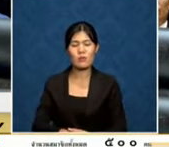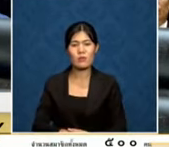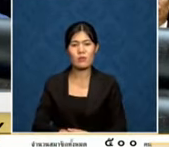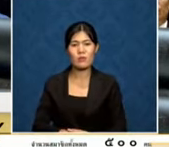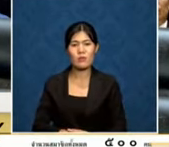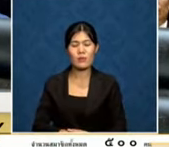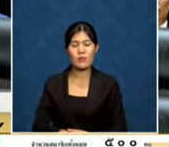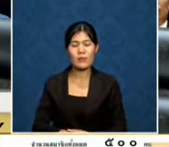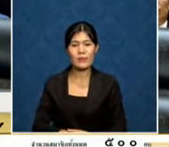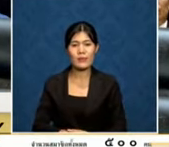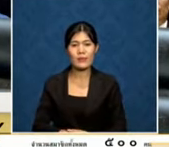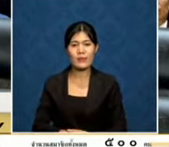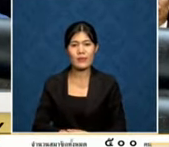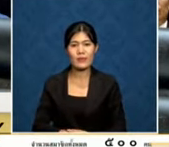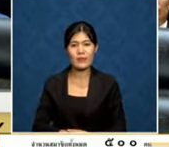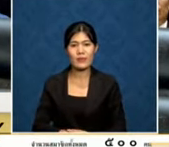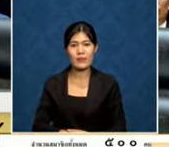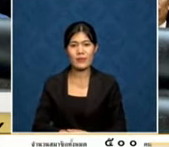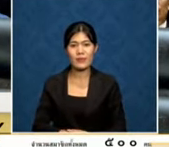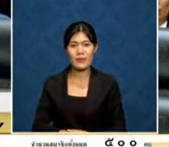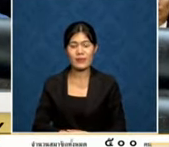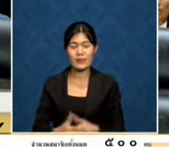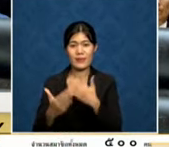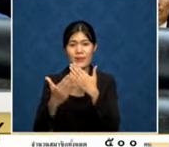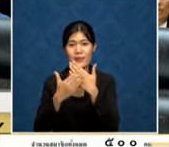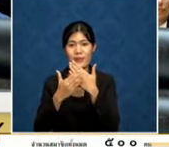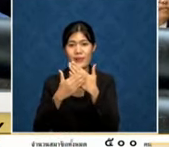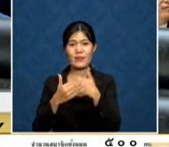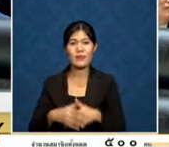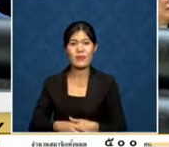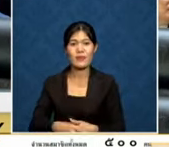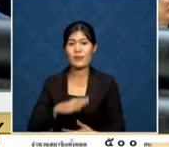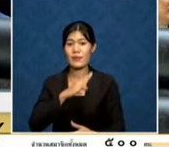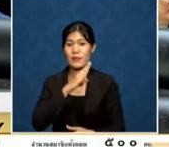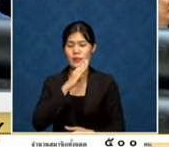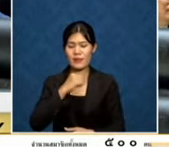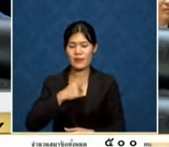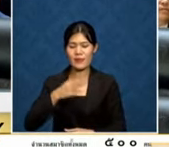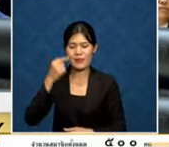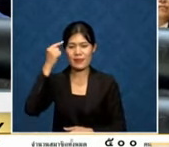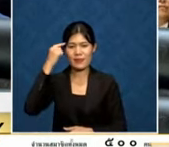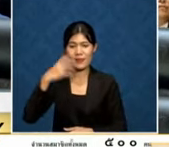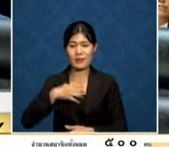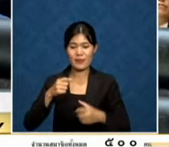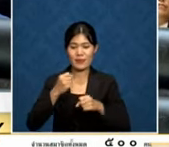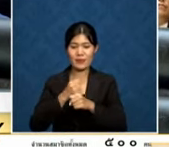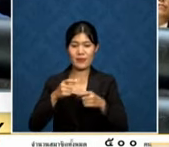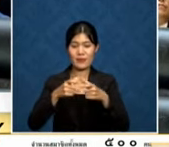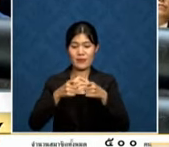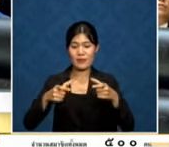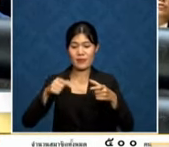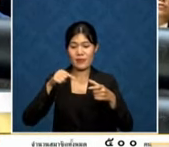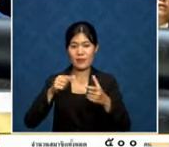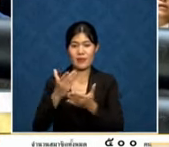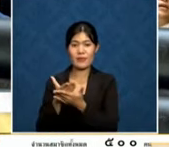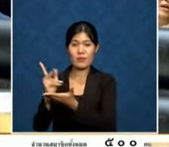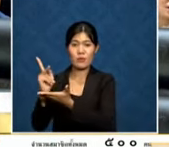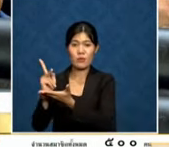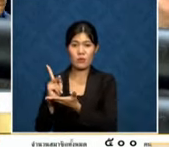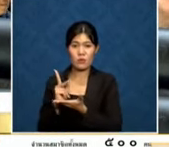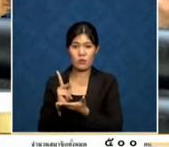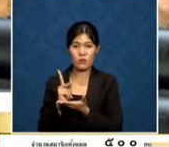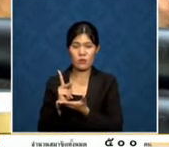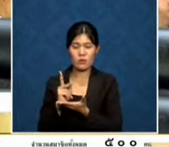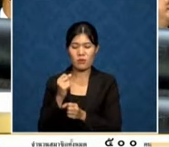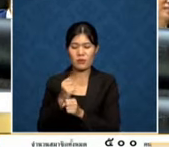ท่านประธานที่เคารพครับคำเตือนนะครับถ้าท่านมีแนวคิดที่จะทำเรื่องนี้เนี่ยครับการที่ท่านจะไป